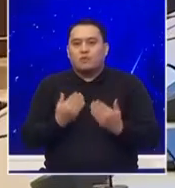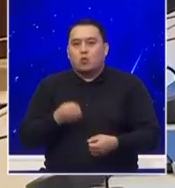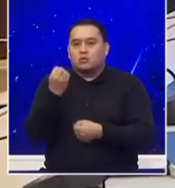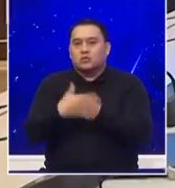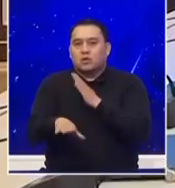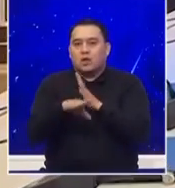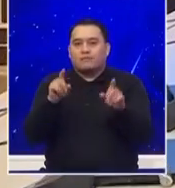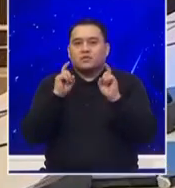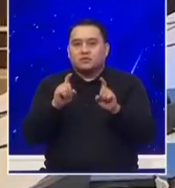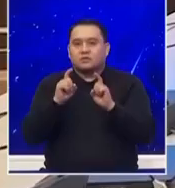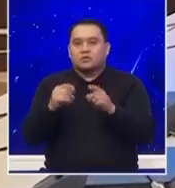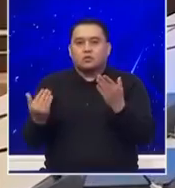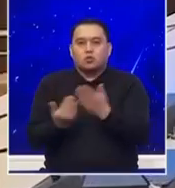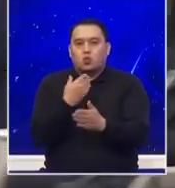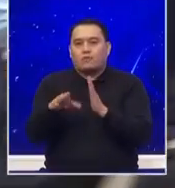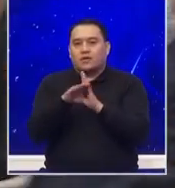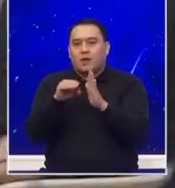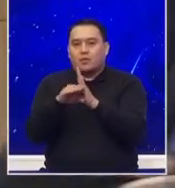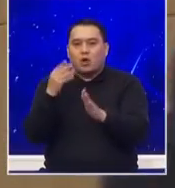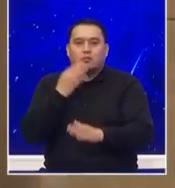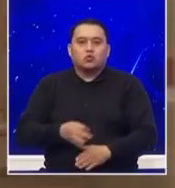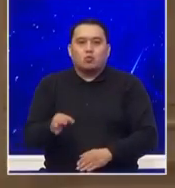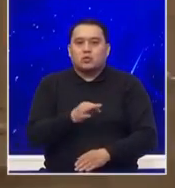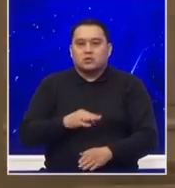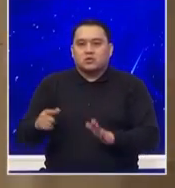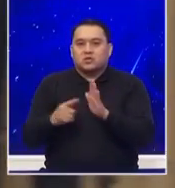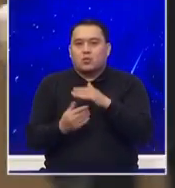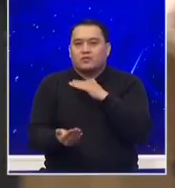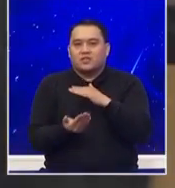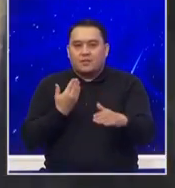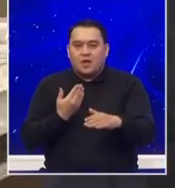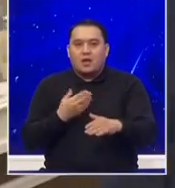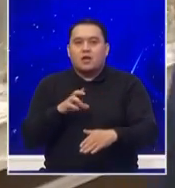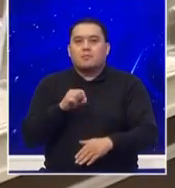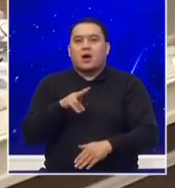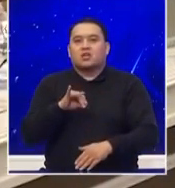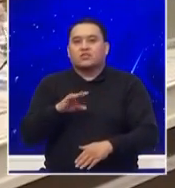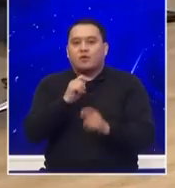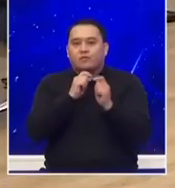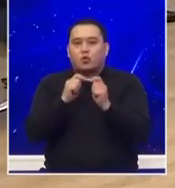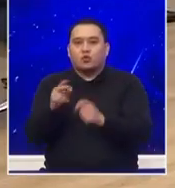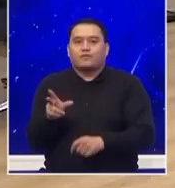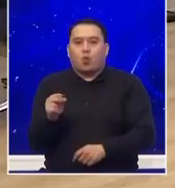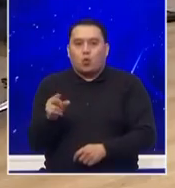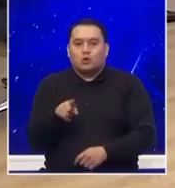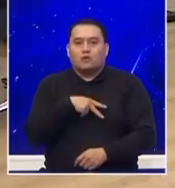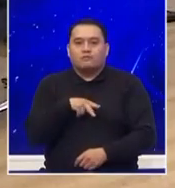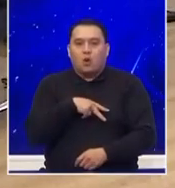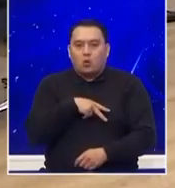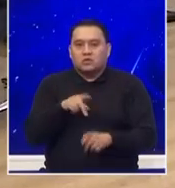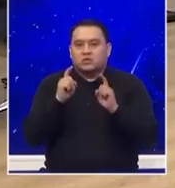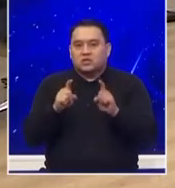Центр избирком зарегистрировал избранных депутатов мажилиса парламента 7-го созыва. Берег Имашев вручил удостоверение и нагрудные